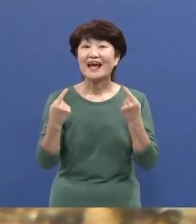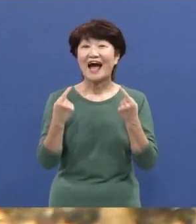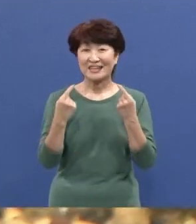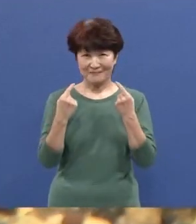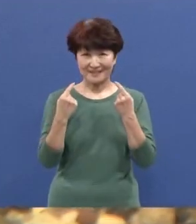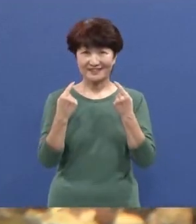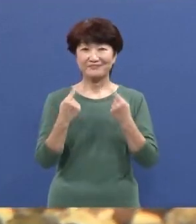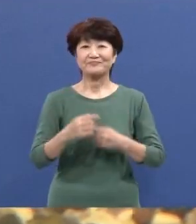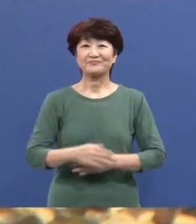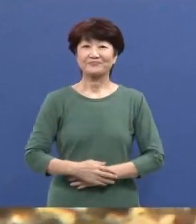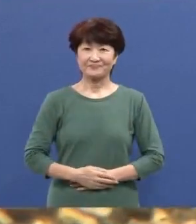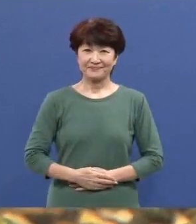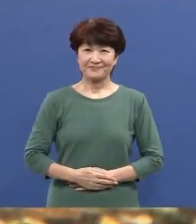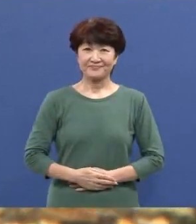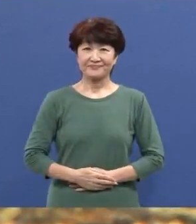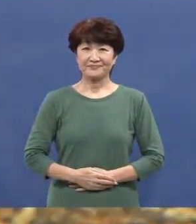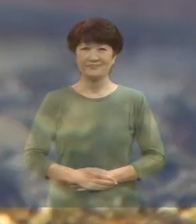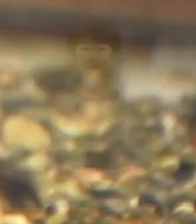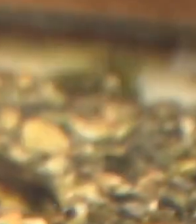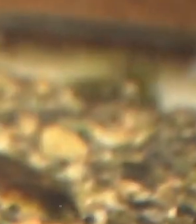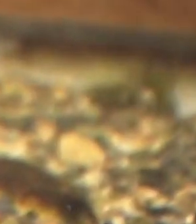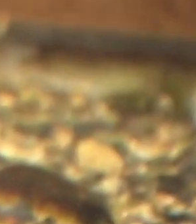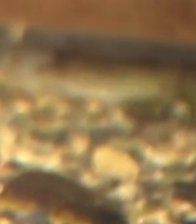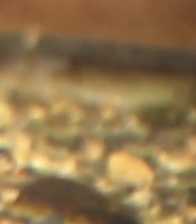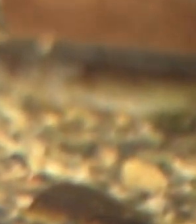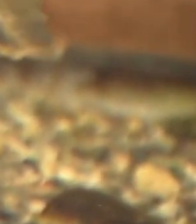特徴です。